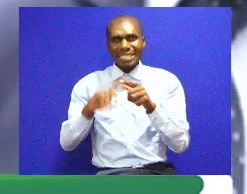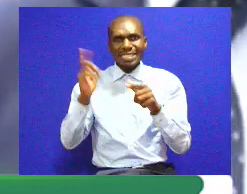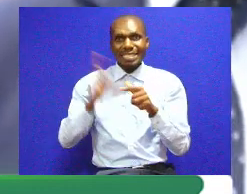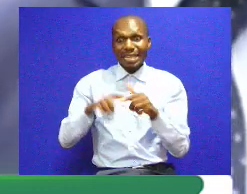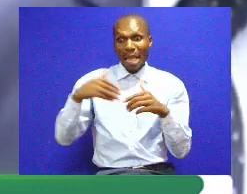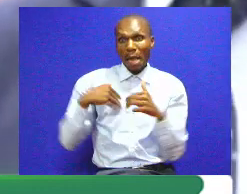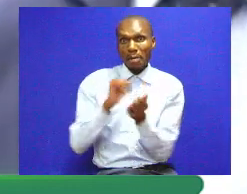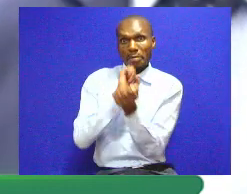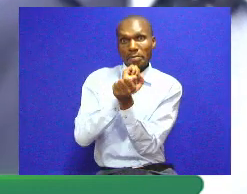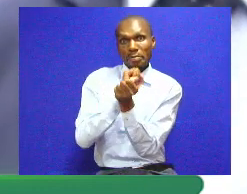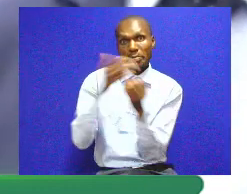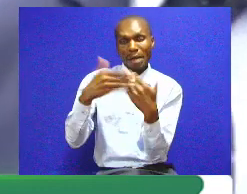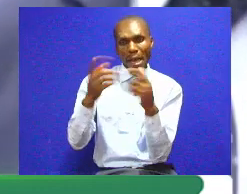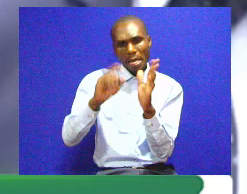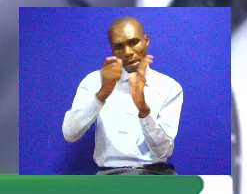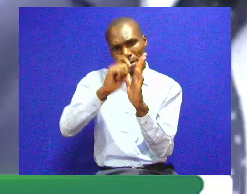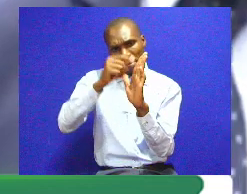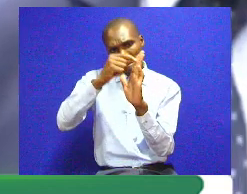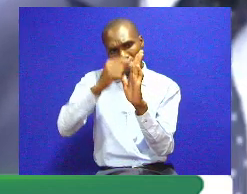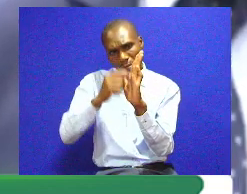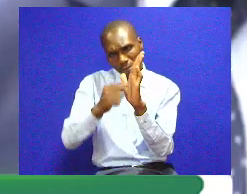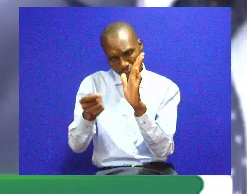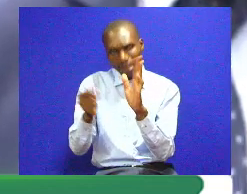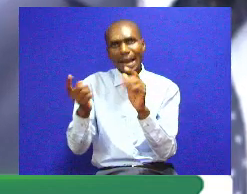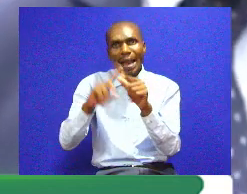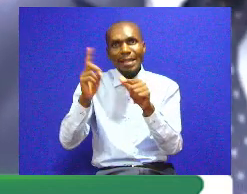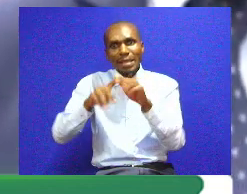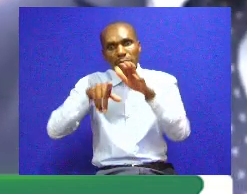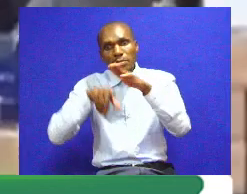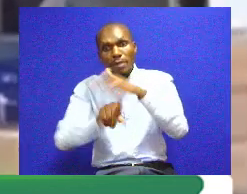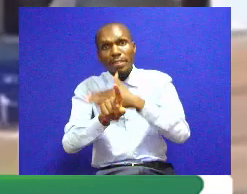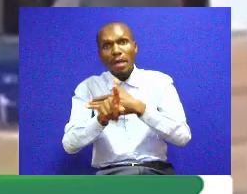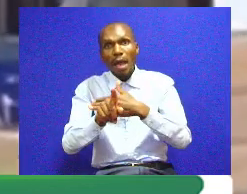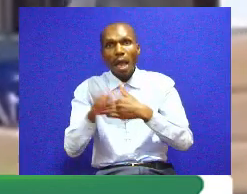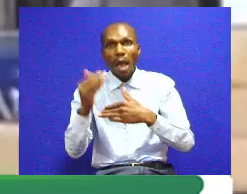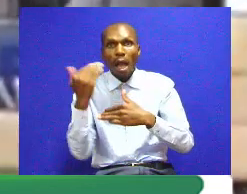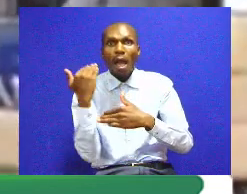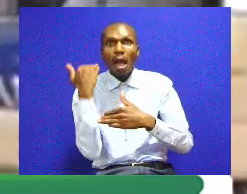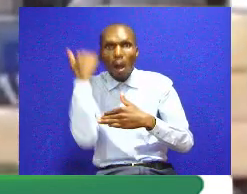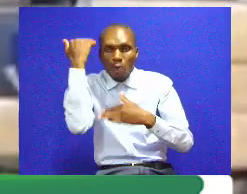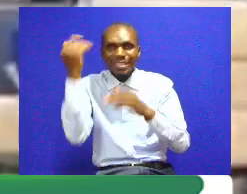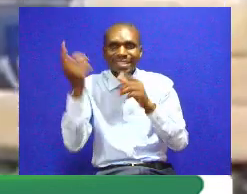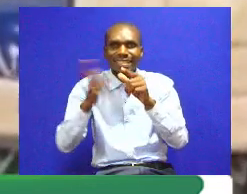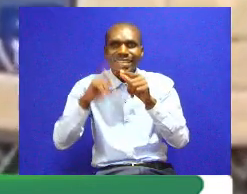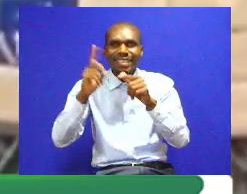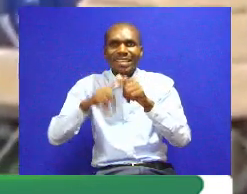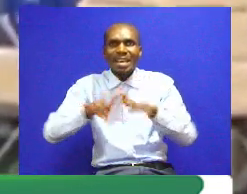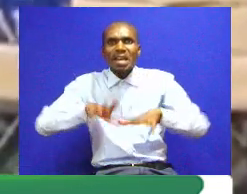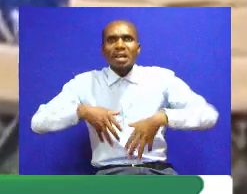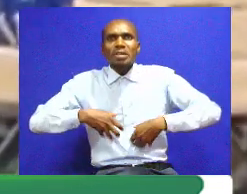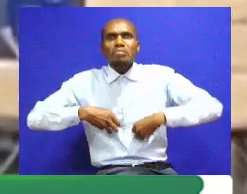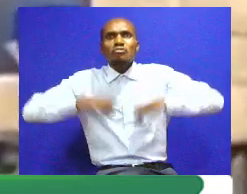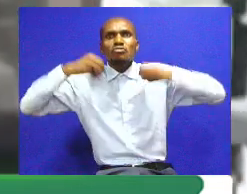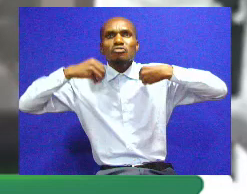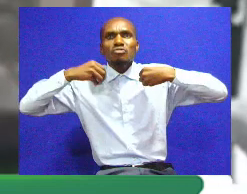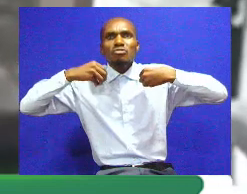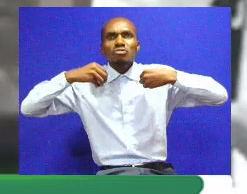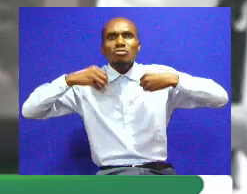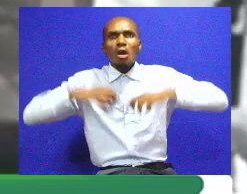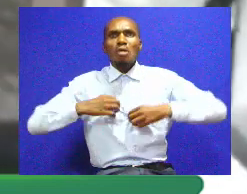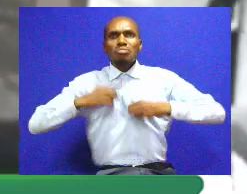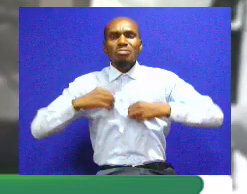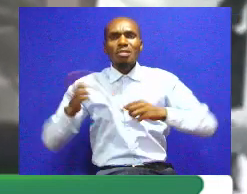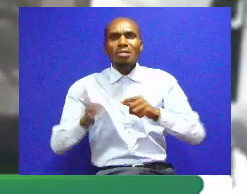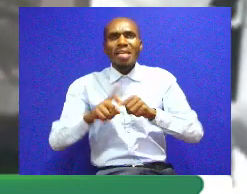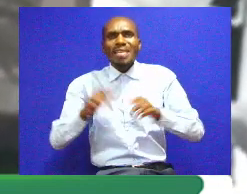sale, statement ziliandikwa na wanaenda kotini. Ni gego tewe kana wuna kwa rusichi angani kwa segete tuwe maega